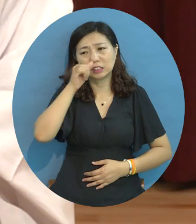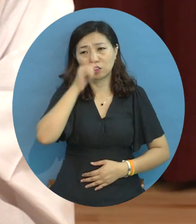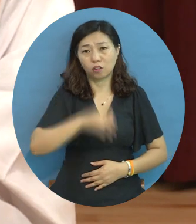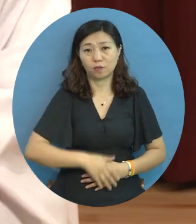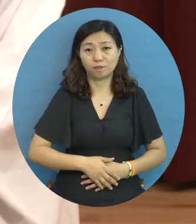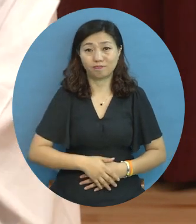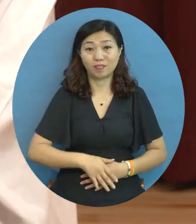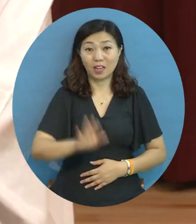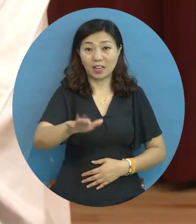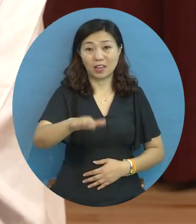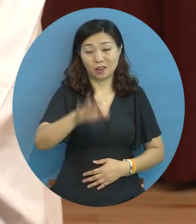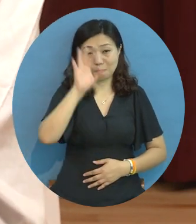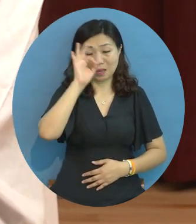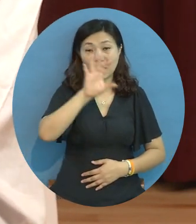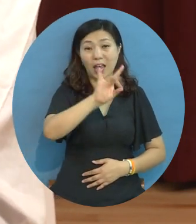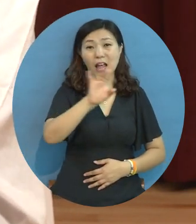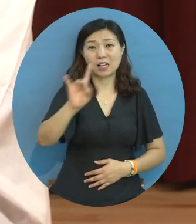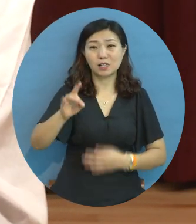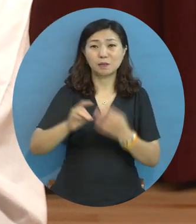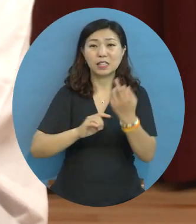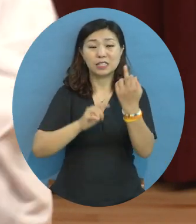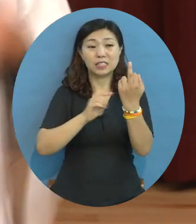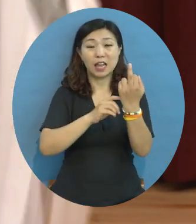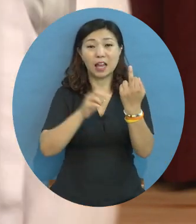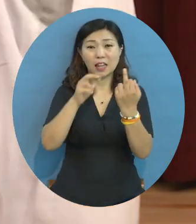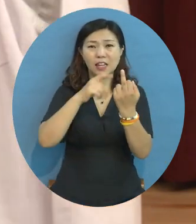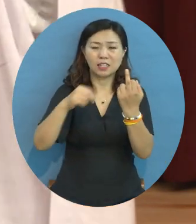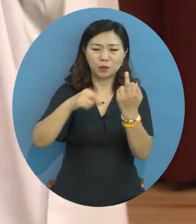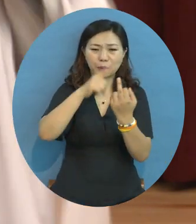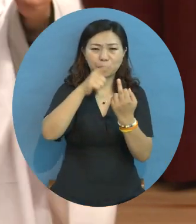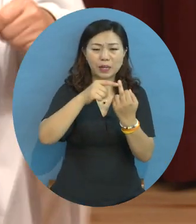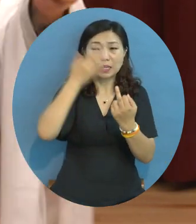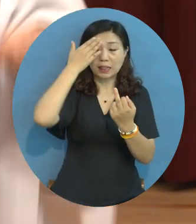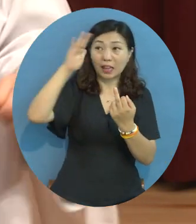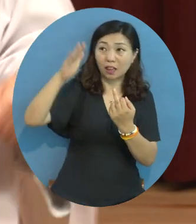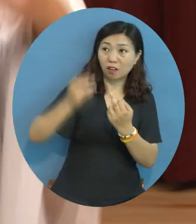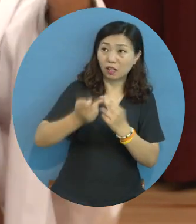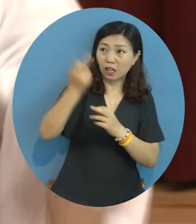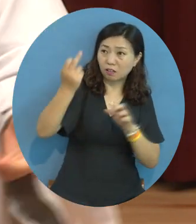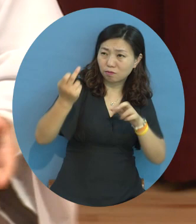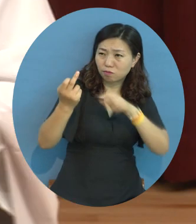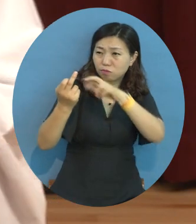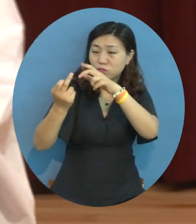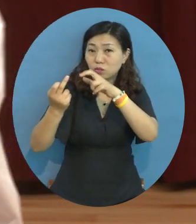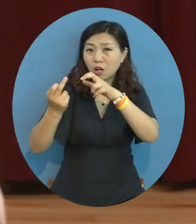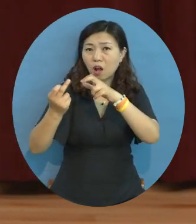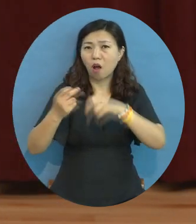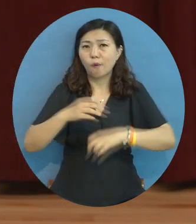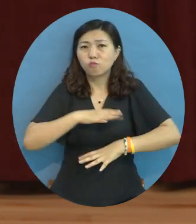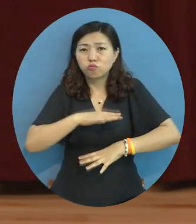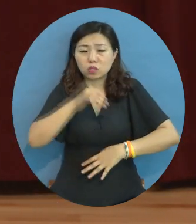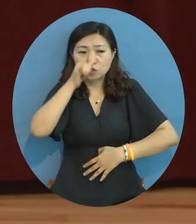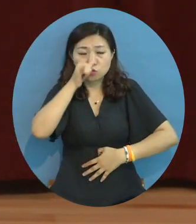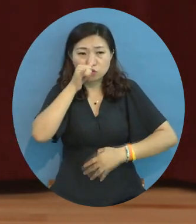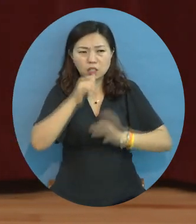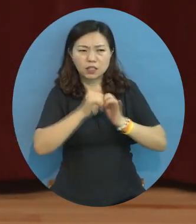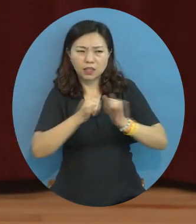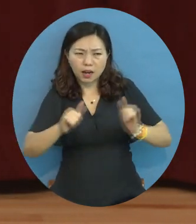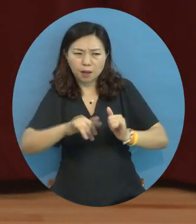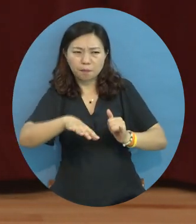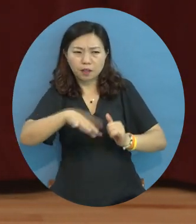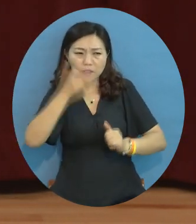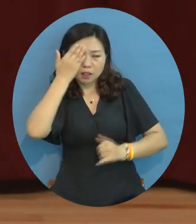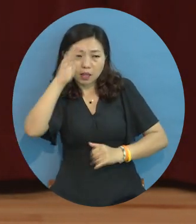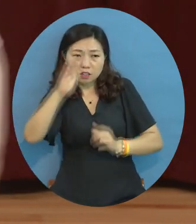가본 산은 괜찮은데 안 가본 산에 가면 약간 겁이 나고 사람도 만난 사람은 괜찮은데 처음 만난 사람 갈 때는 약간 긴장되잖아요.